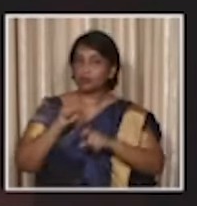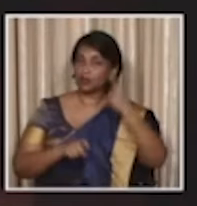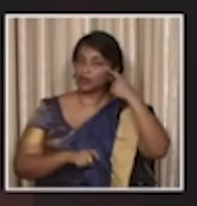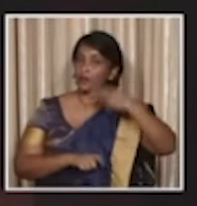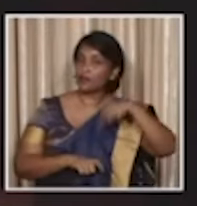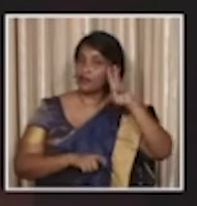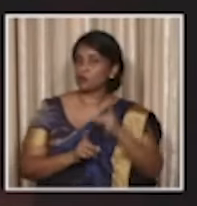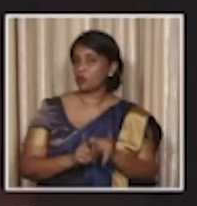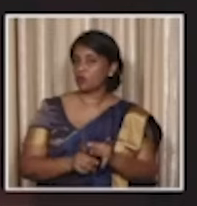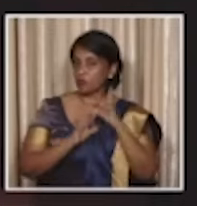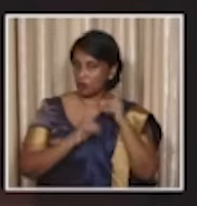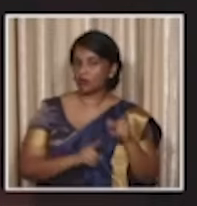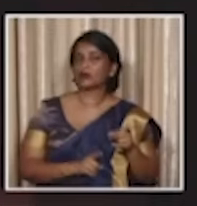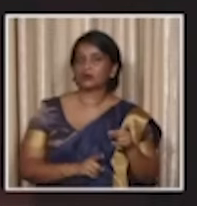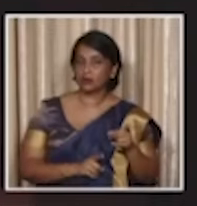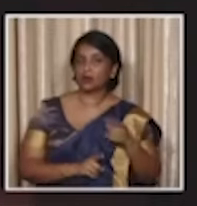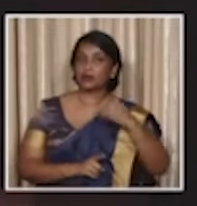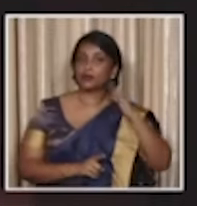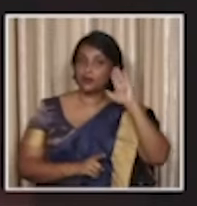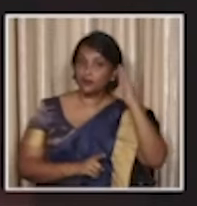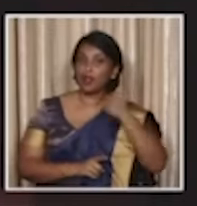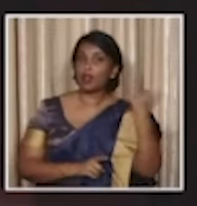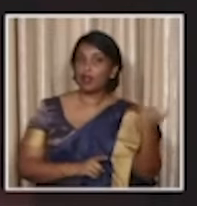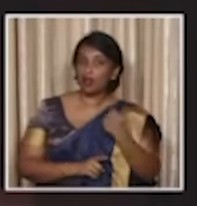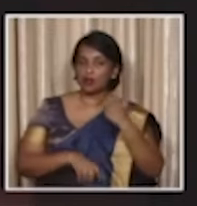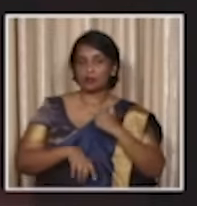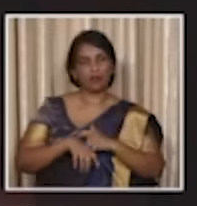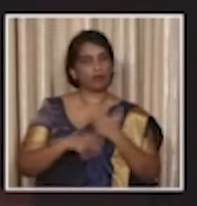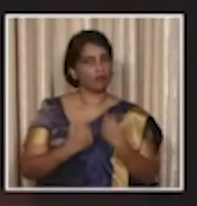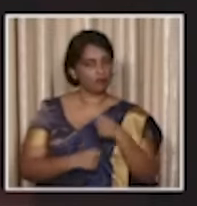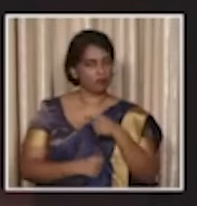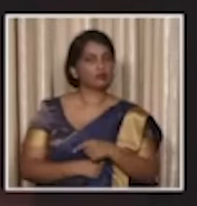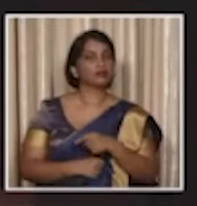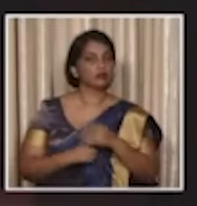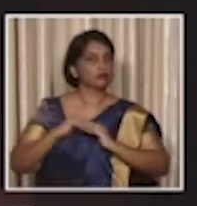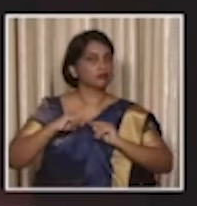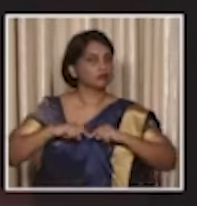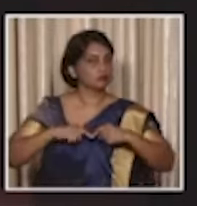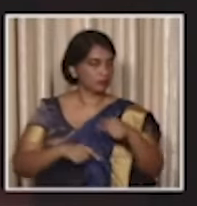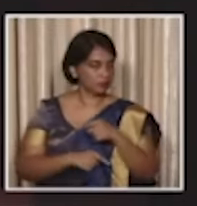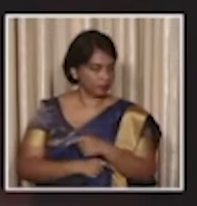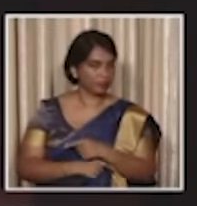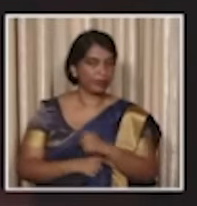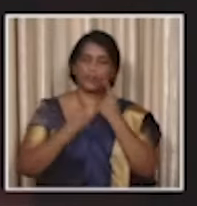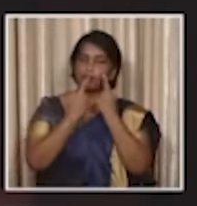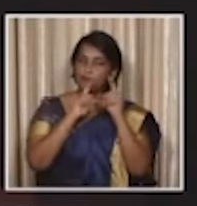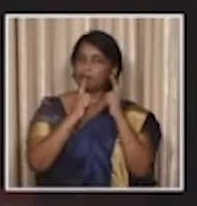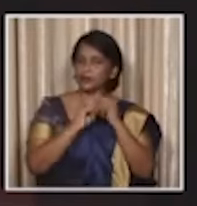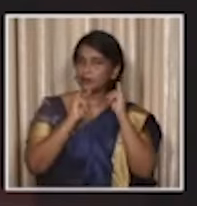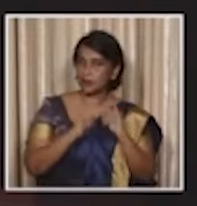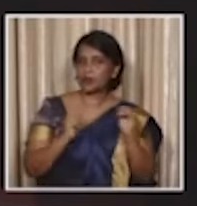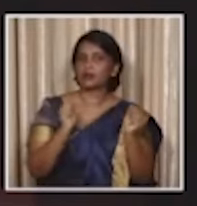විශ්වාසය හරහා, විශේෂයෙන්ම අලුත් වරමක් හරහා මේ කරන්නා වූ විවිධ